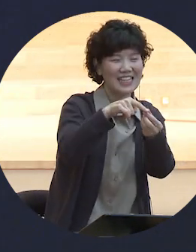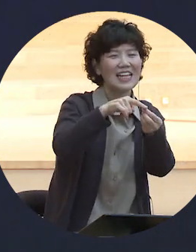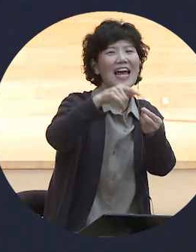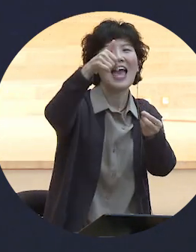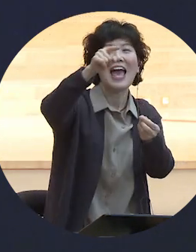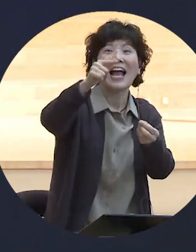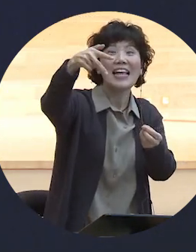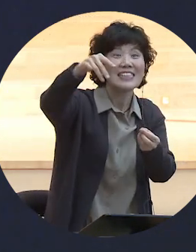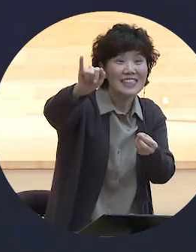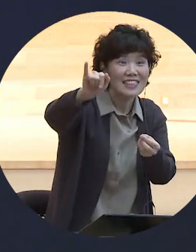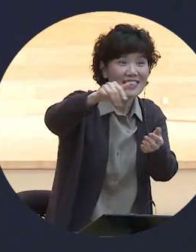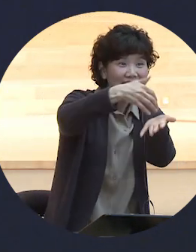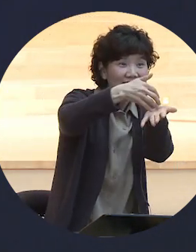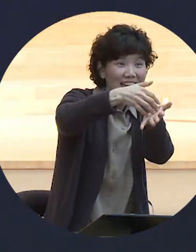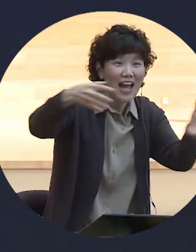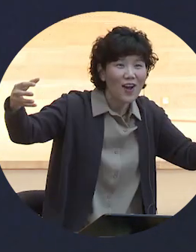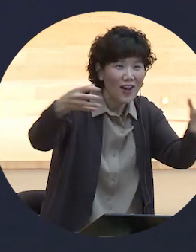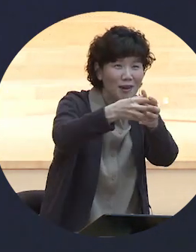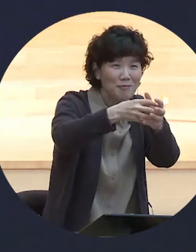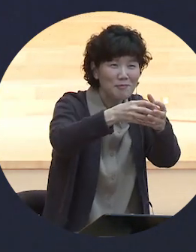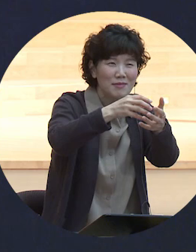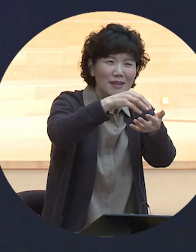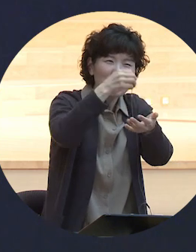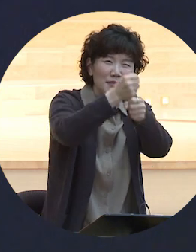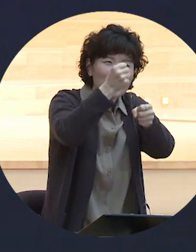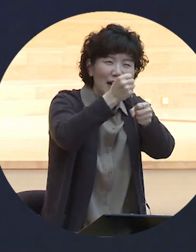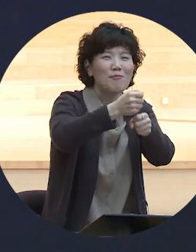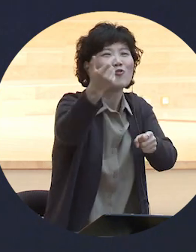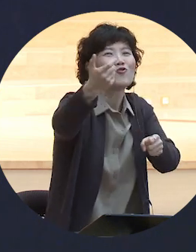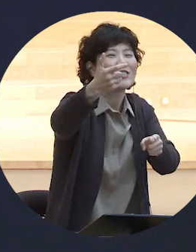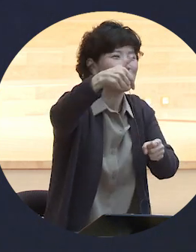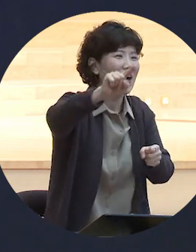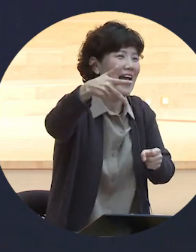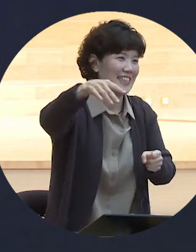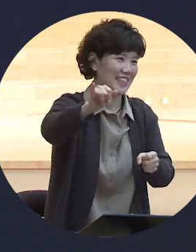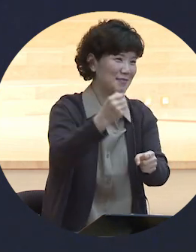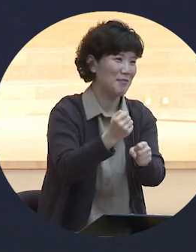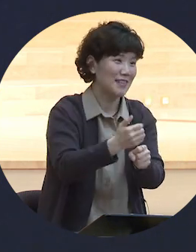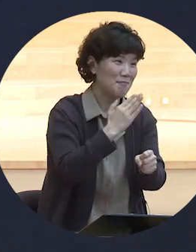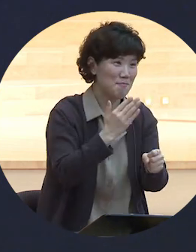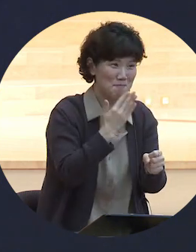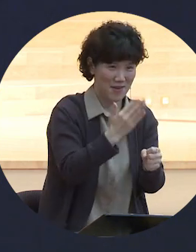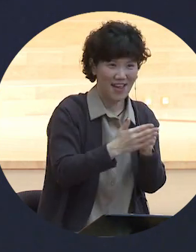60간지라고 연도별로 이름을 정해 60간지가 있습니다. 이걸 한 바퀴를